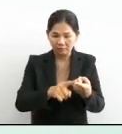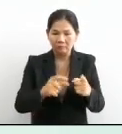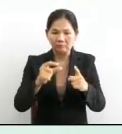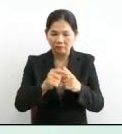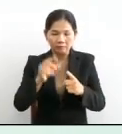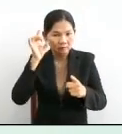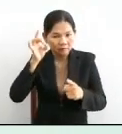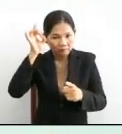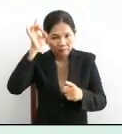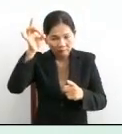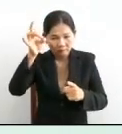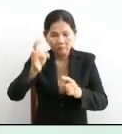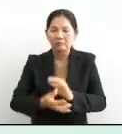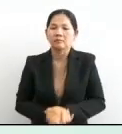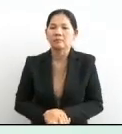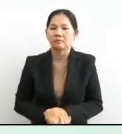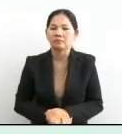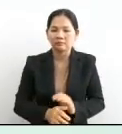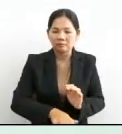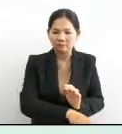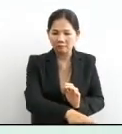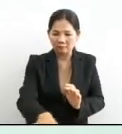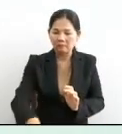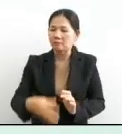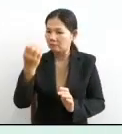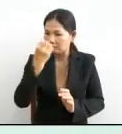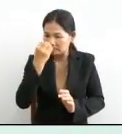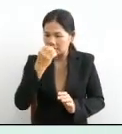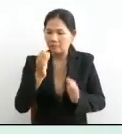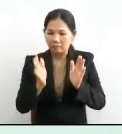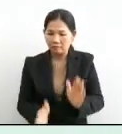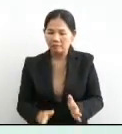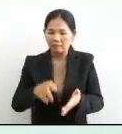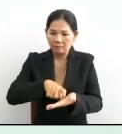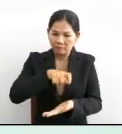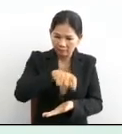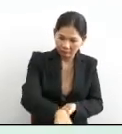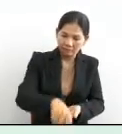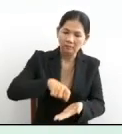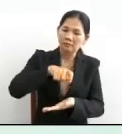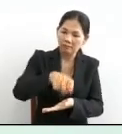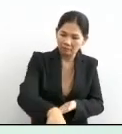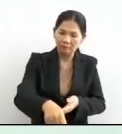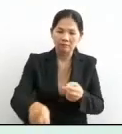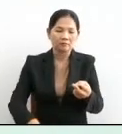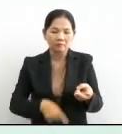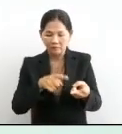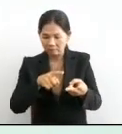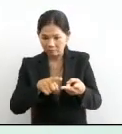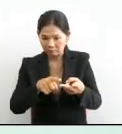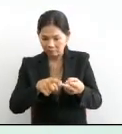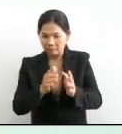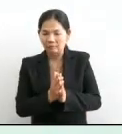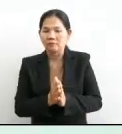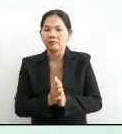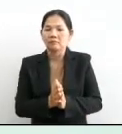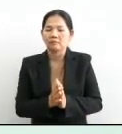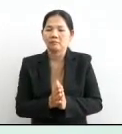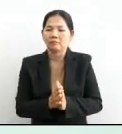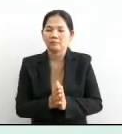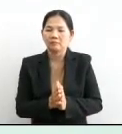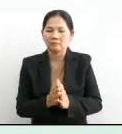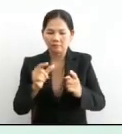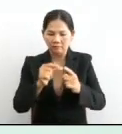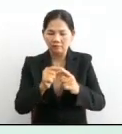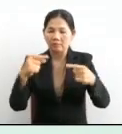cho bình dư phía chầm nấy cá sẽ cỏ tí cho rộp tắt